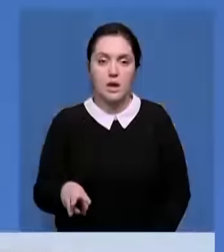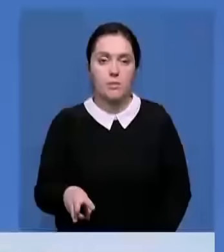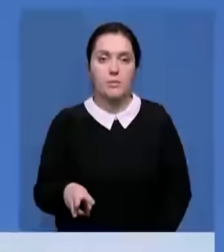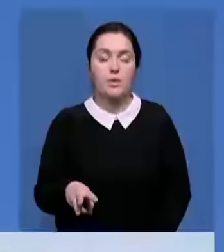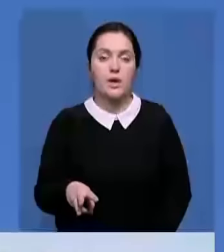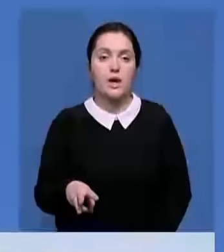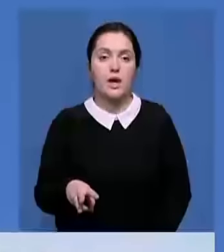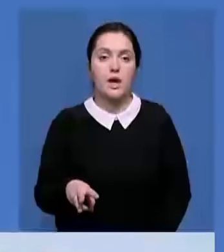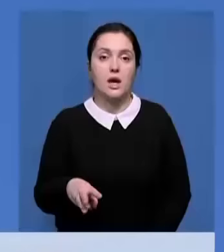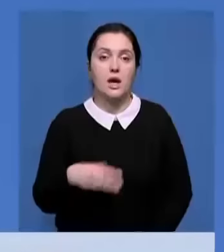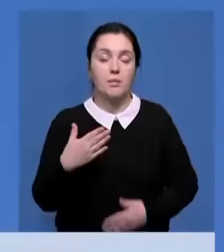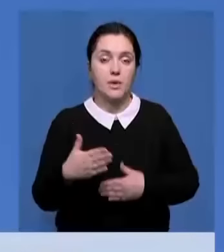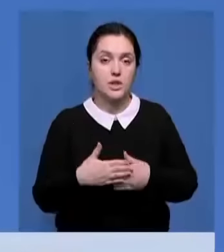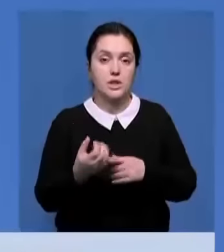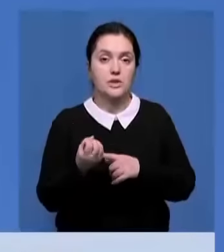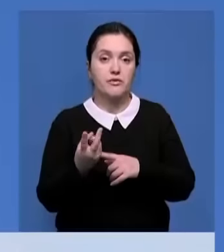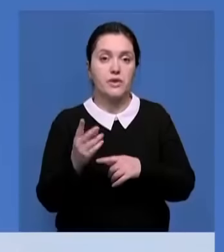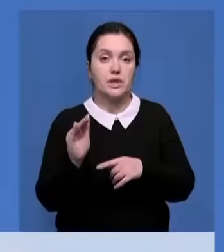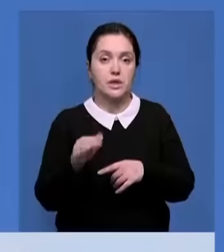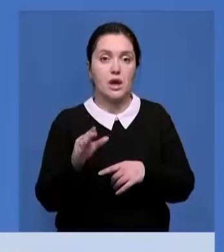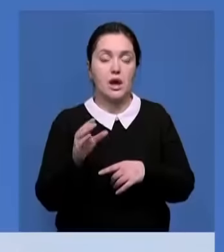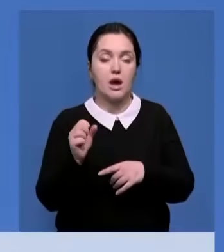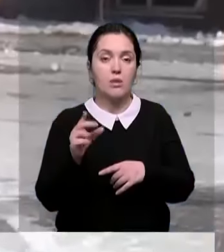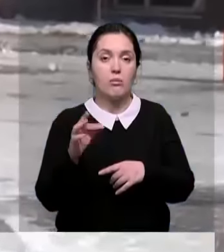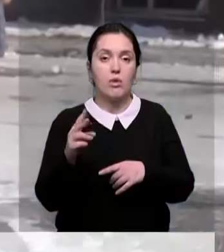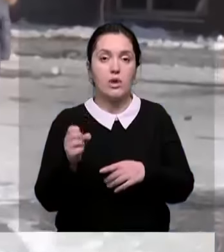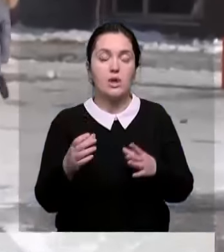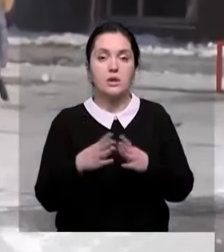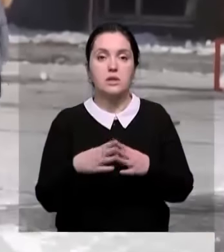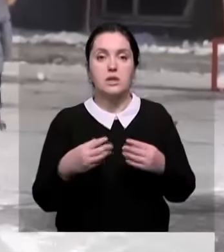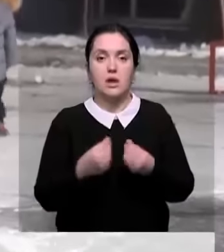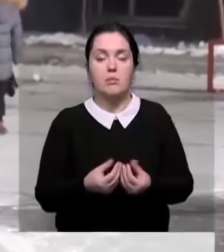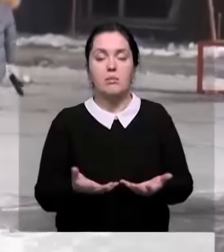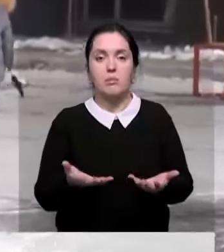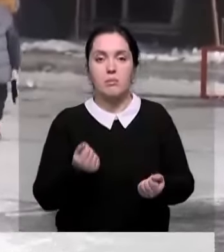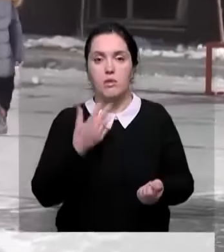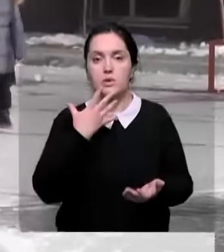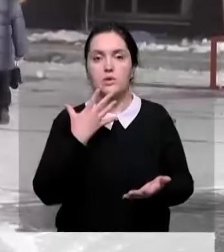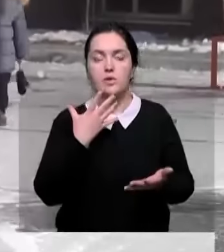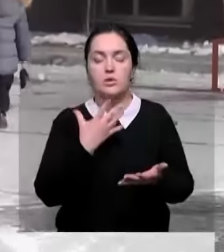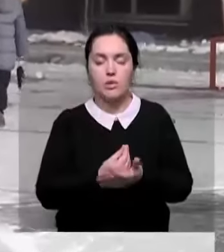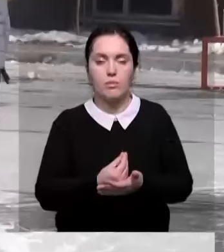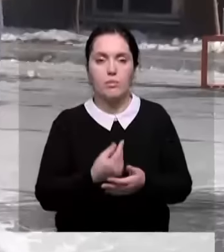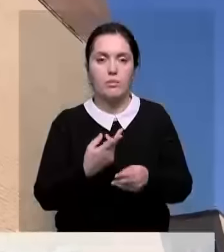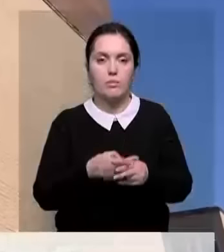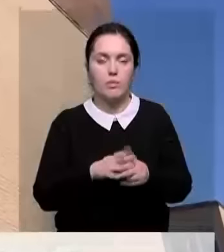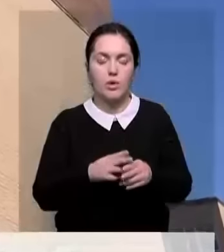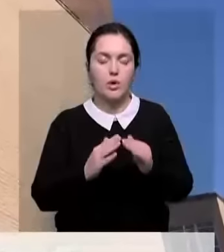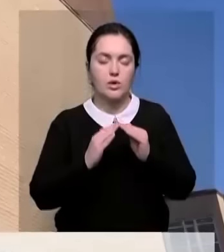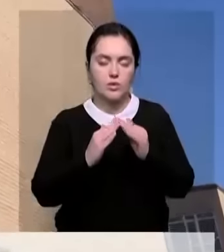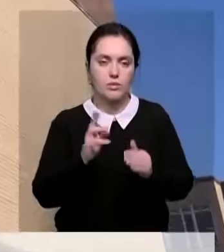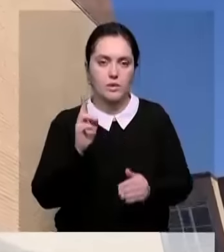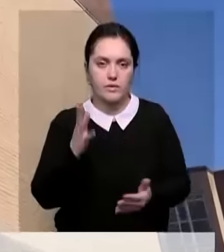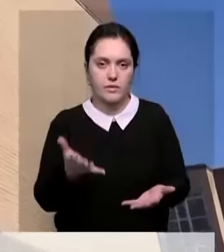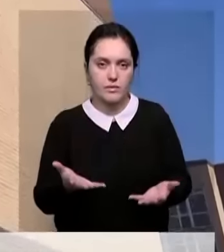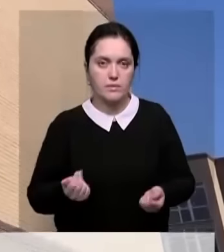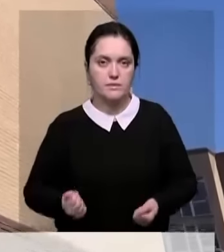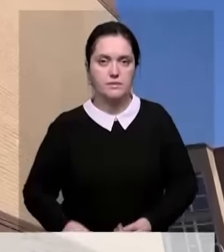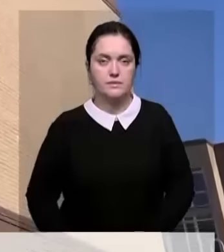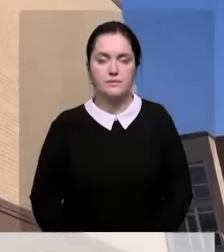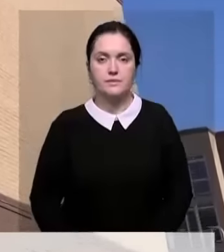Таким образом, почти 12 тысяч акмолинских семей смогли обзавестись собственными квадратными метрами. Тумерис Беляу, Дмитрий